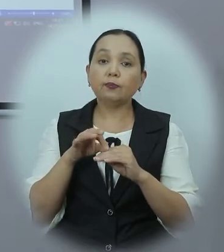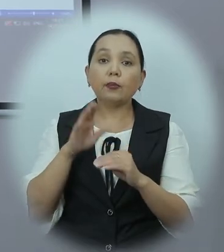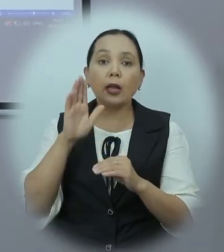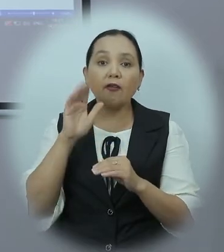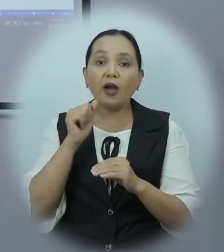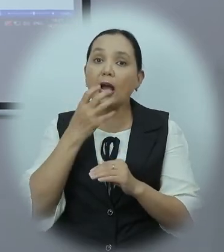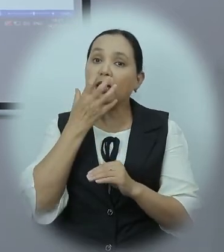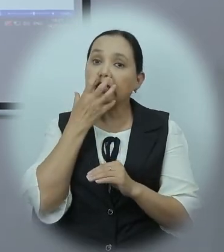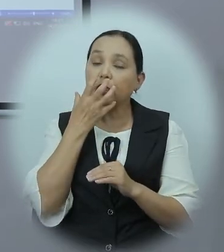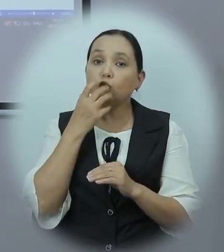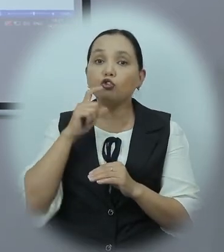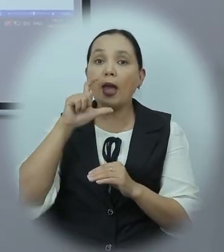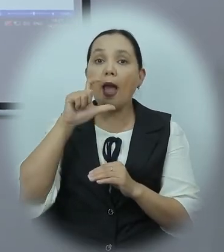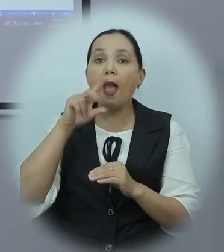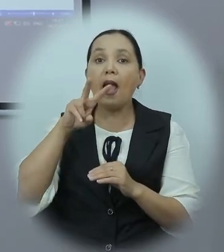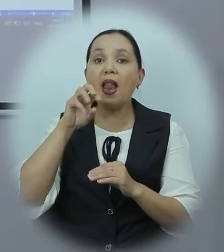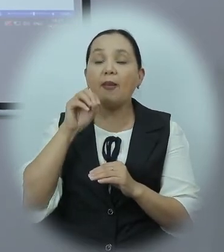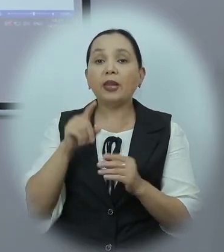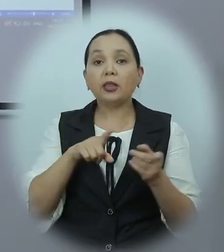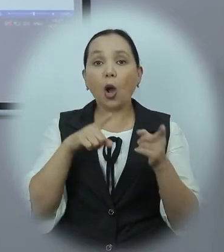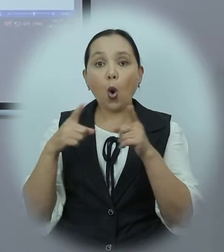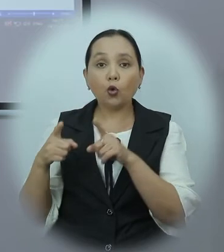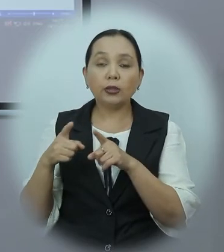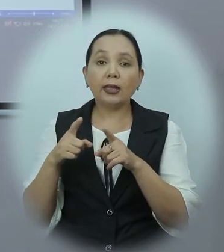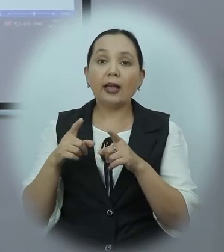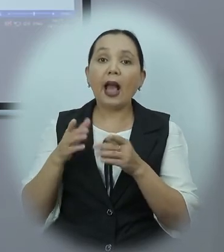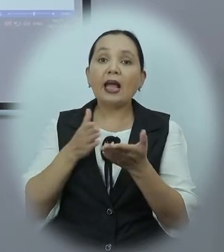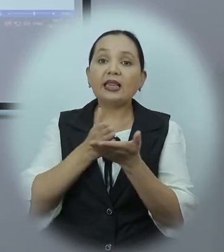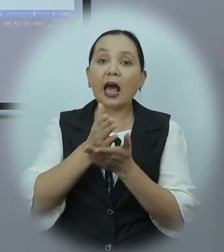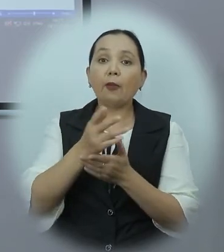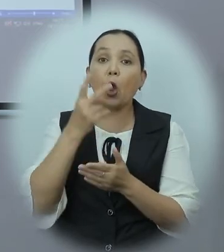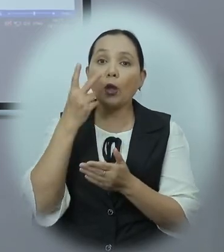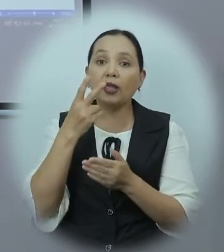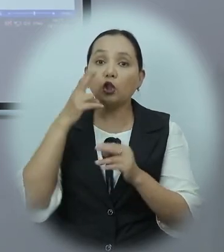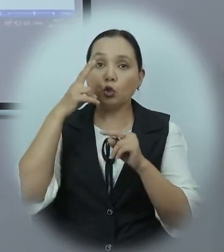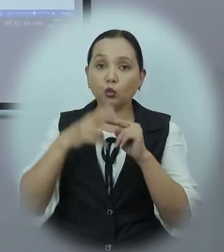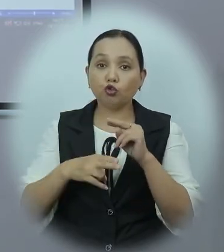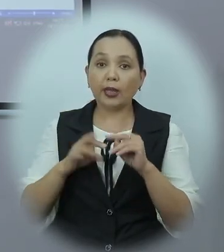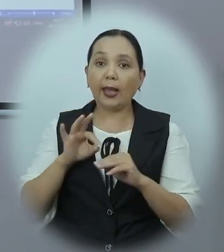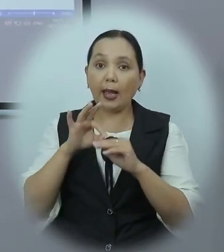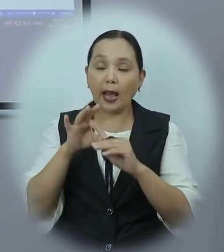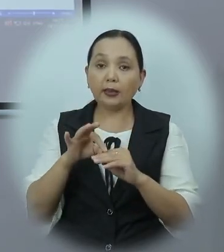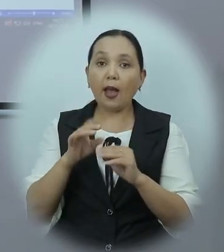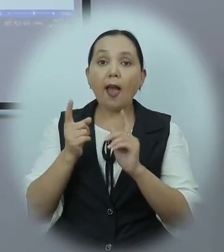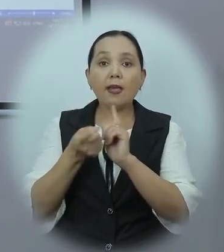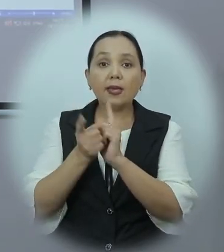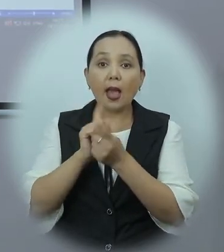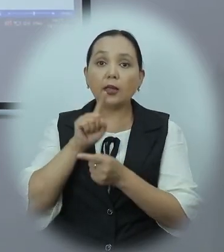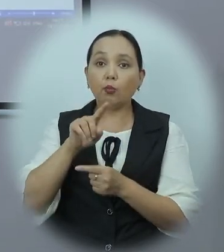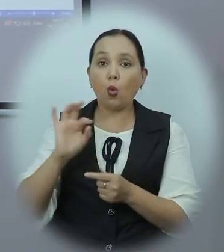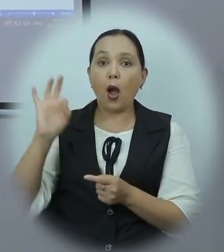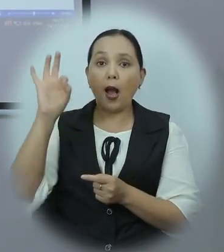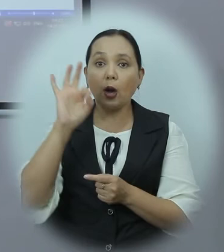Va qizdiruvchi elementdan o'tib, tarmoqning ikkinchi uchiga keladi. Ya'ni bu